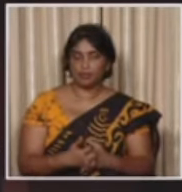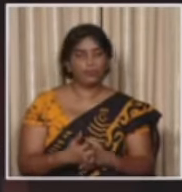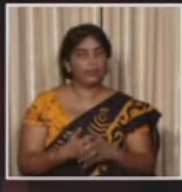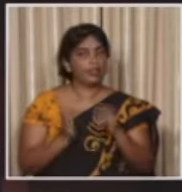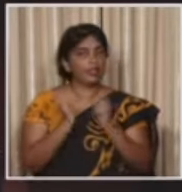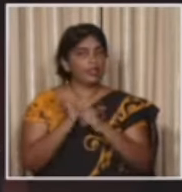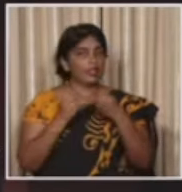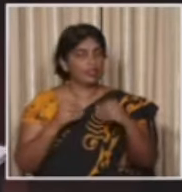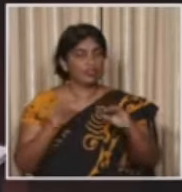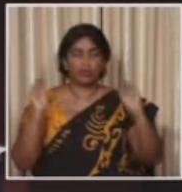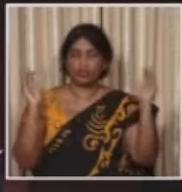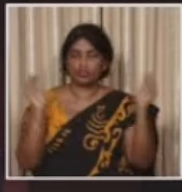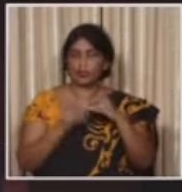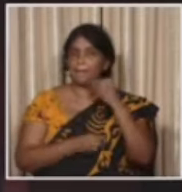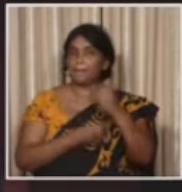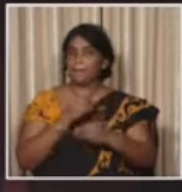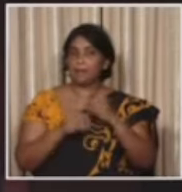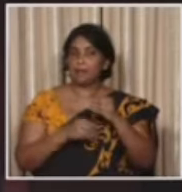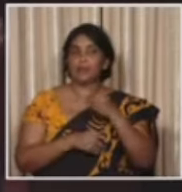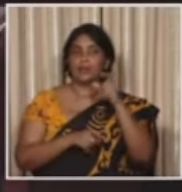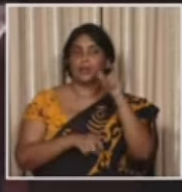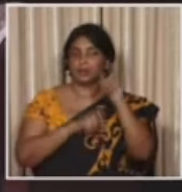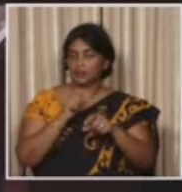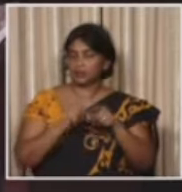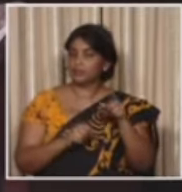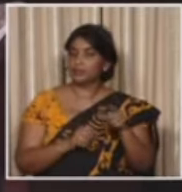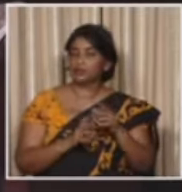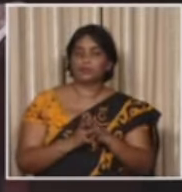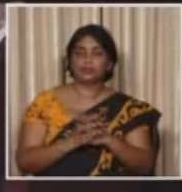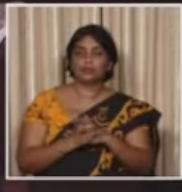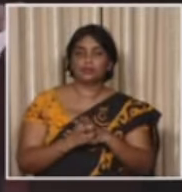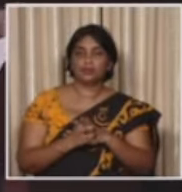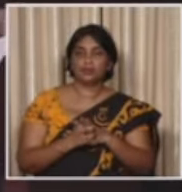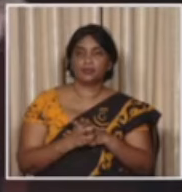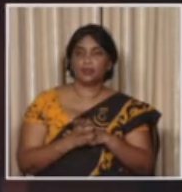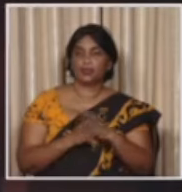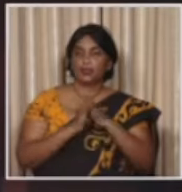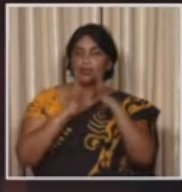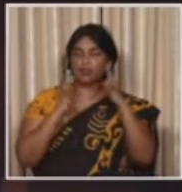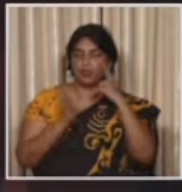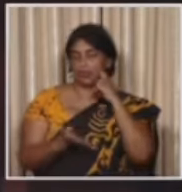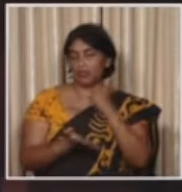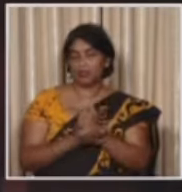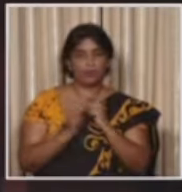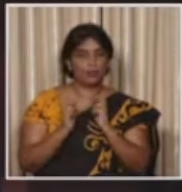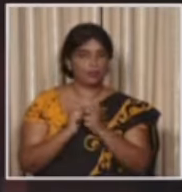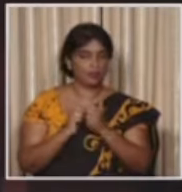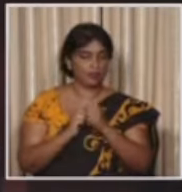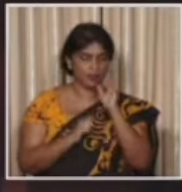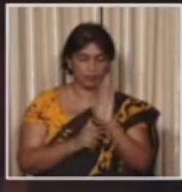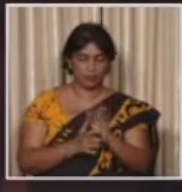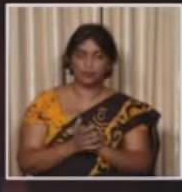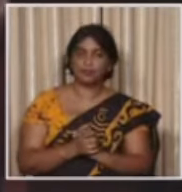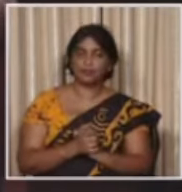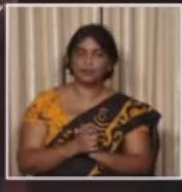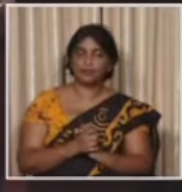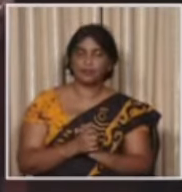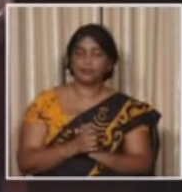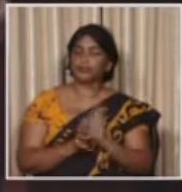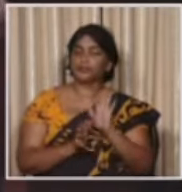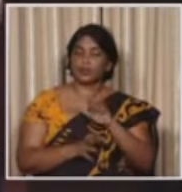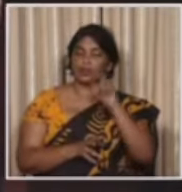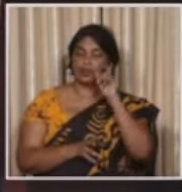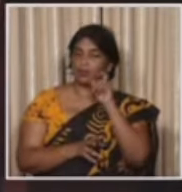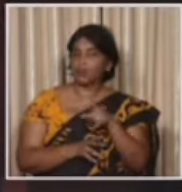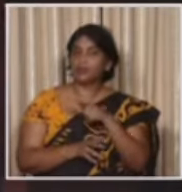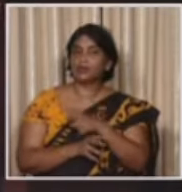ශුද්‍ර කුඩා හා මධ්‍ය පරිමාණයේ කර්මාන්තකරුවන් දැඩි අසහනයකට ලක් වුණා. දැන් බලන්න